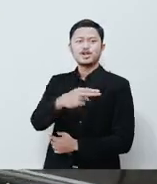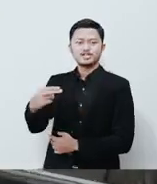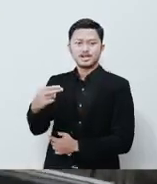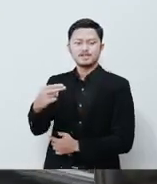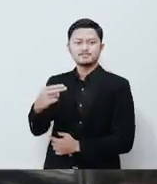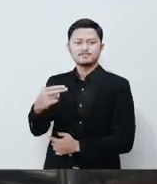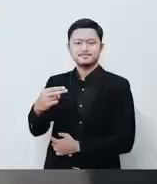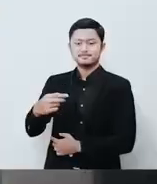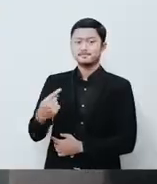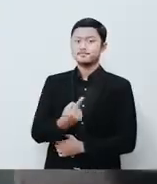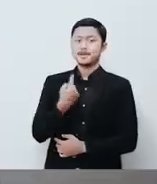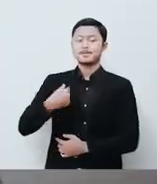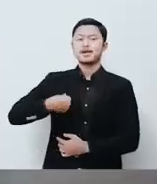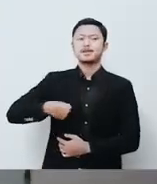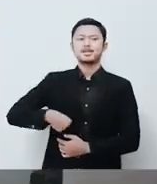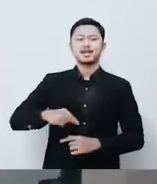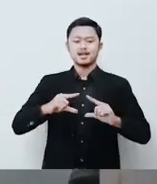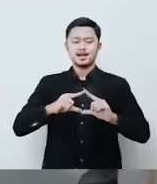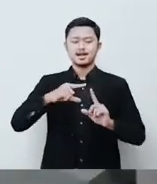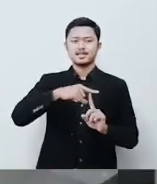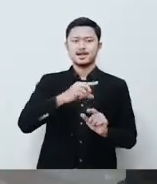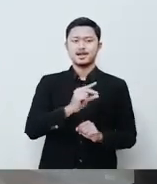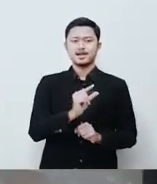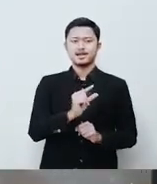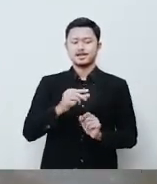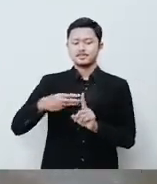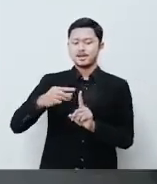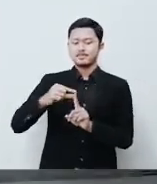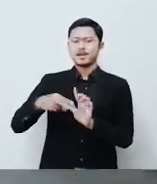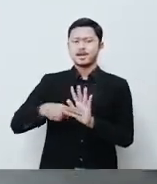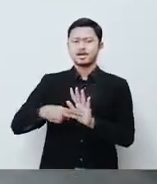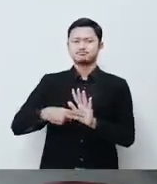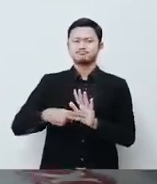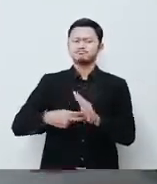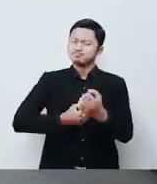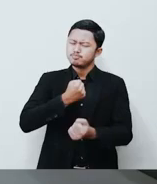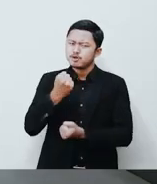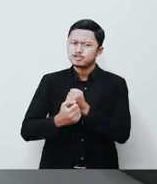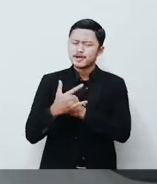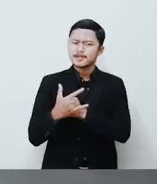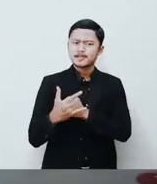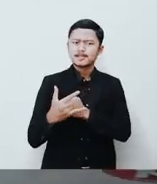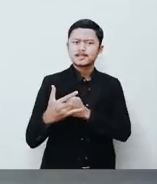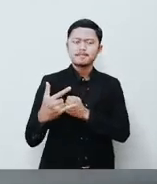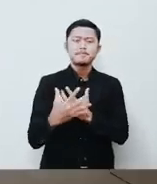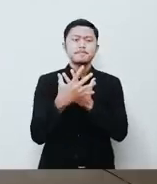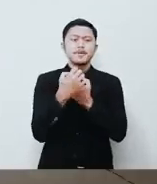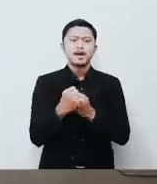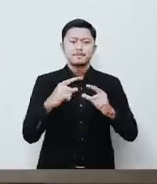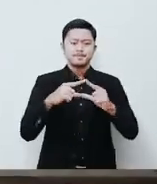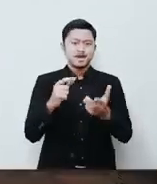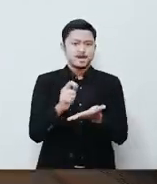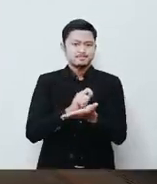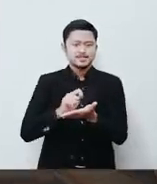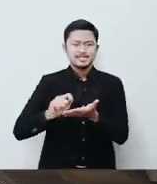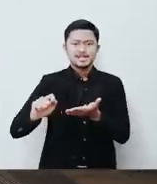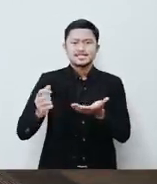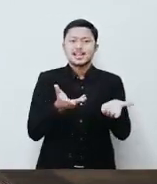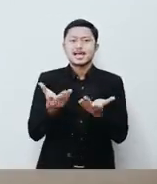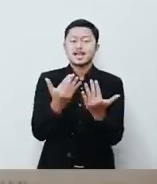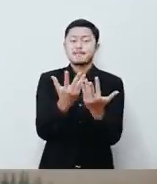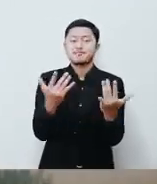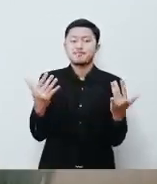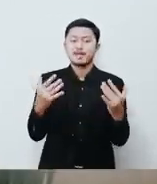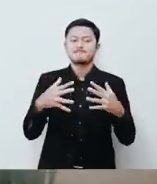Indonesia, Kementerian ATR BPN pun terus berupaya menciptakan penyelenggaraan administrasi